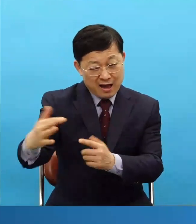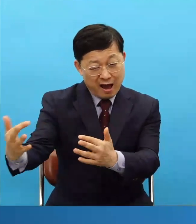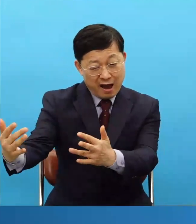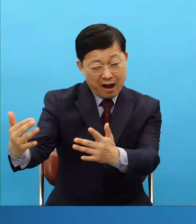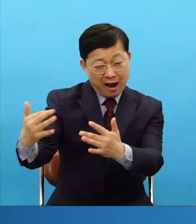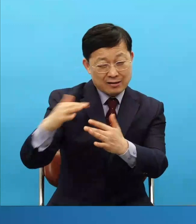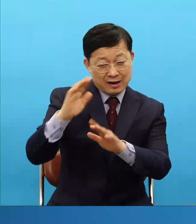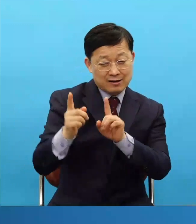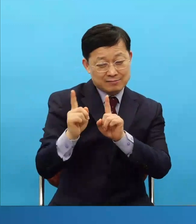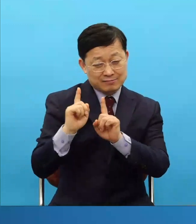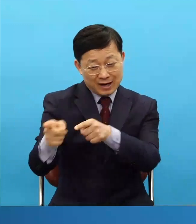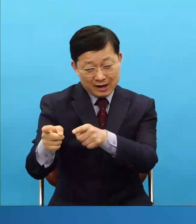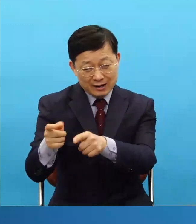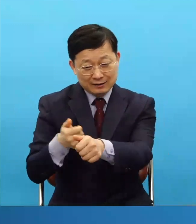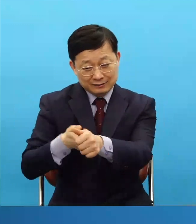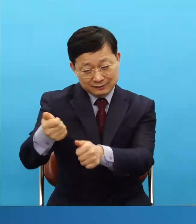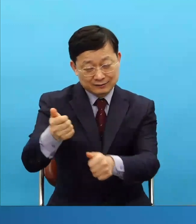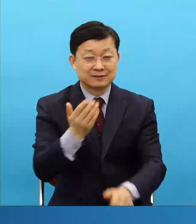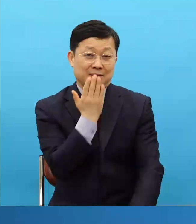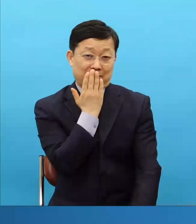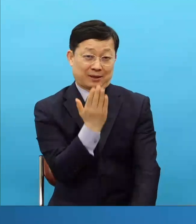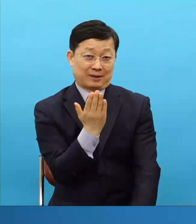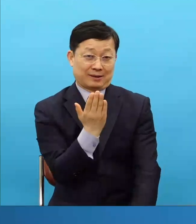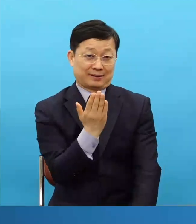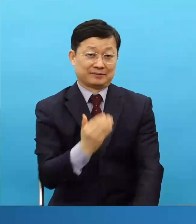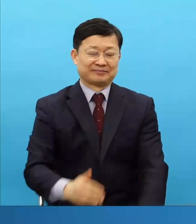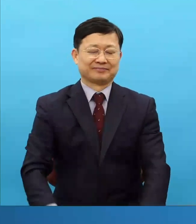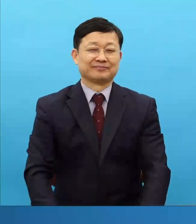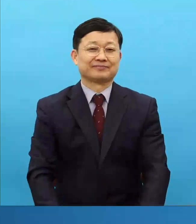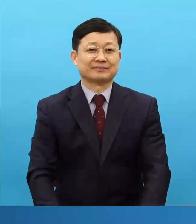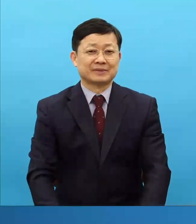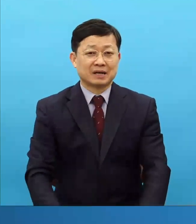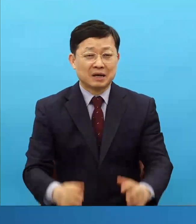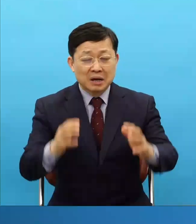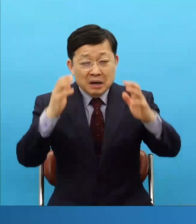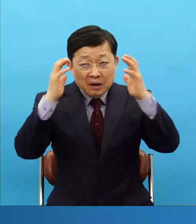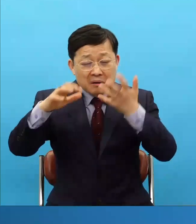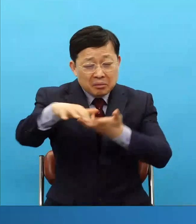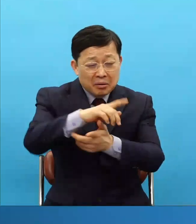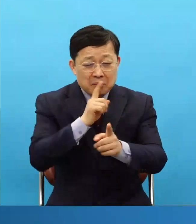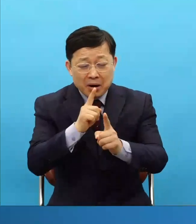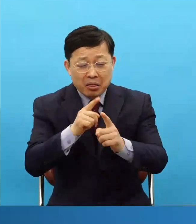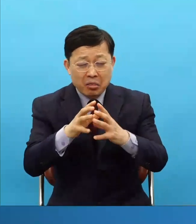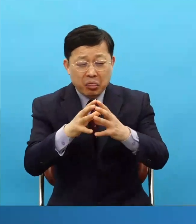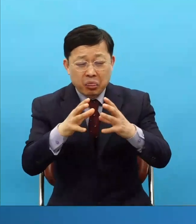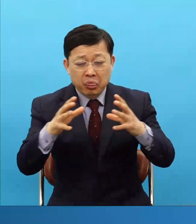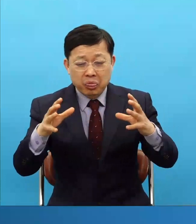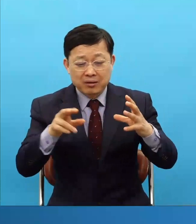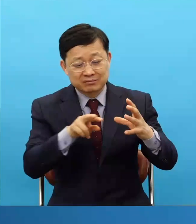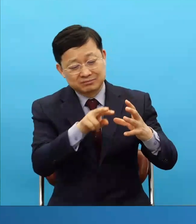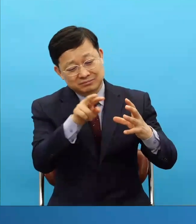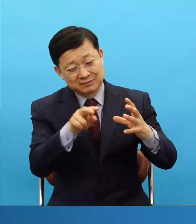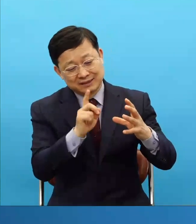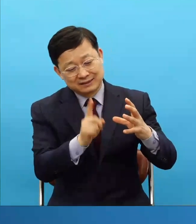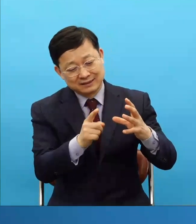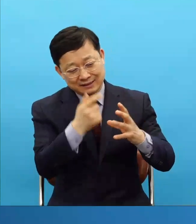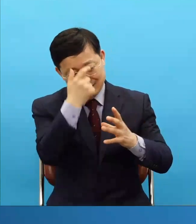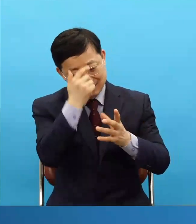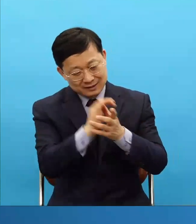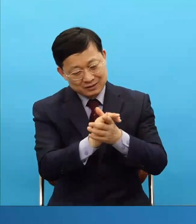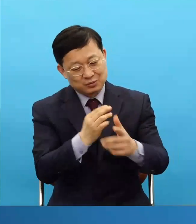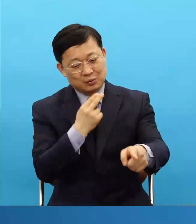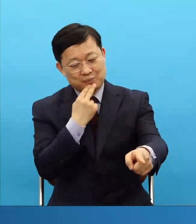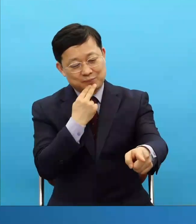there is no situation that can overtake you. 네, 많은 복잡한 이론들 말들 그 기도할 줄 몰라서 그래요. 기도